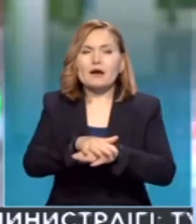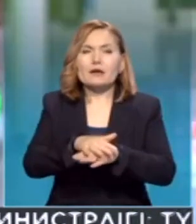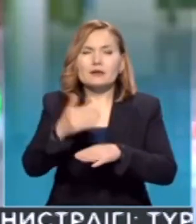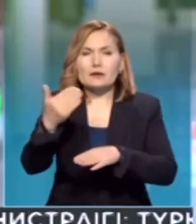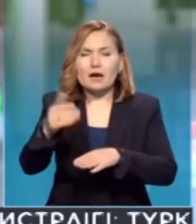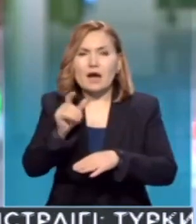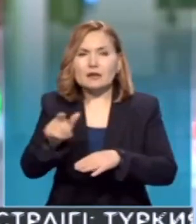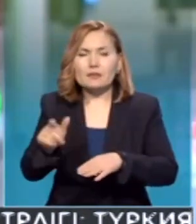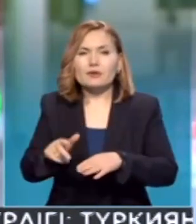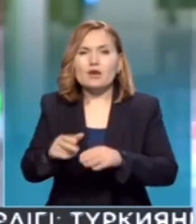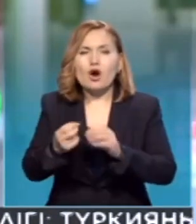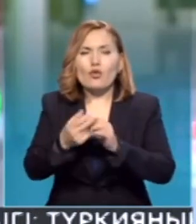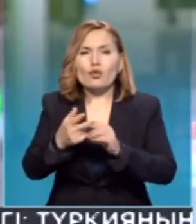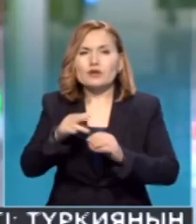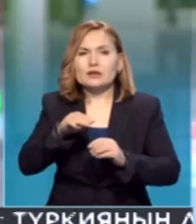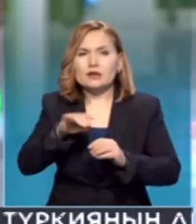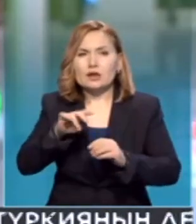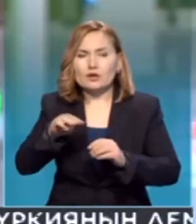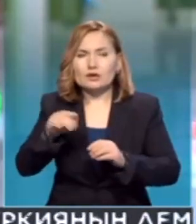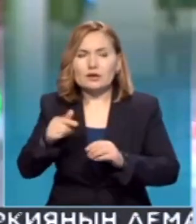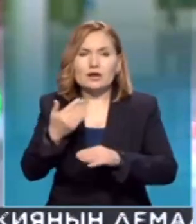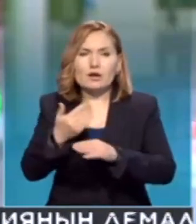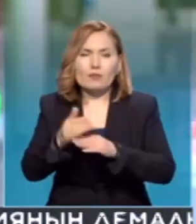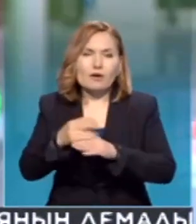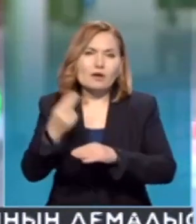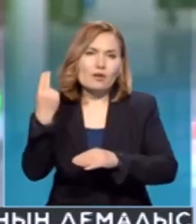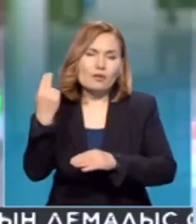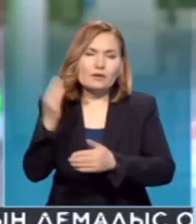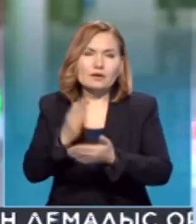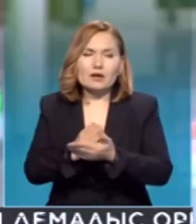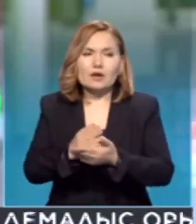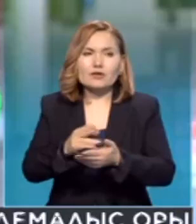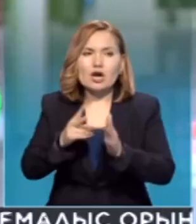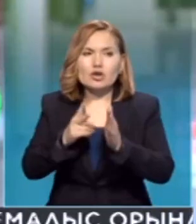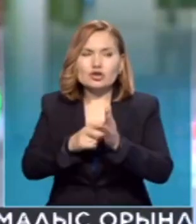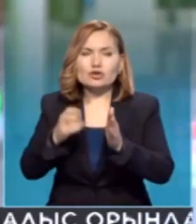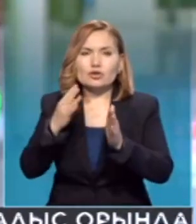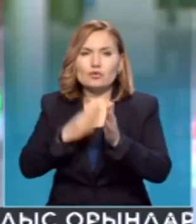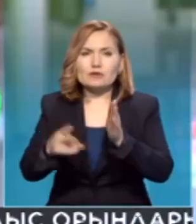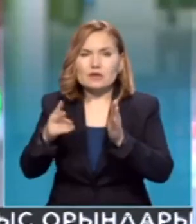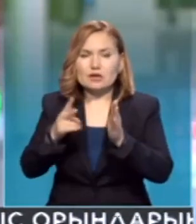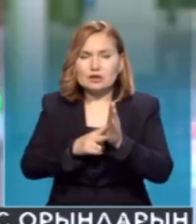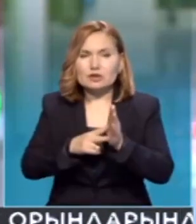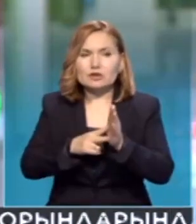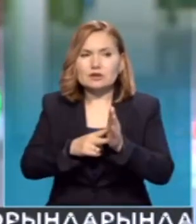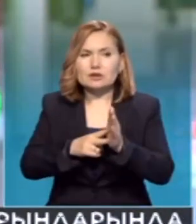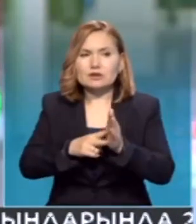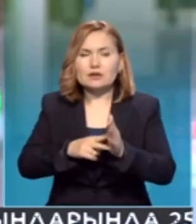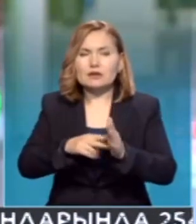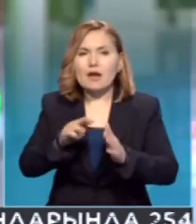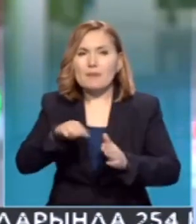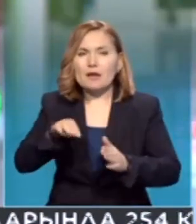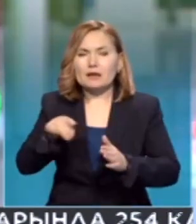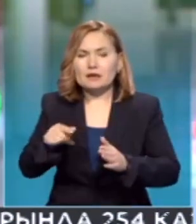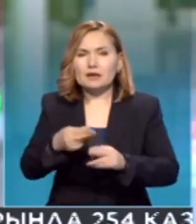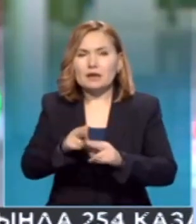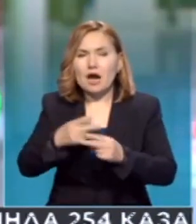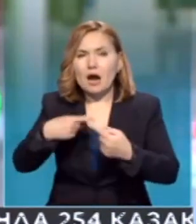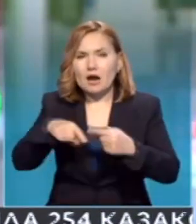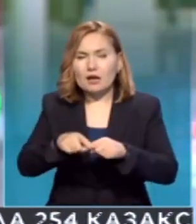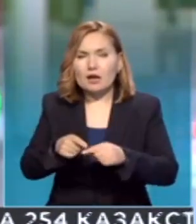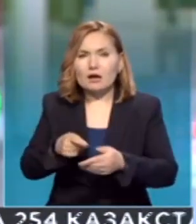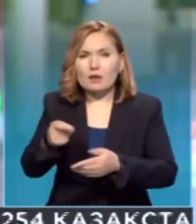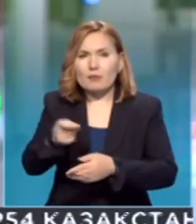триллион 900 миллиард теңге берешек. Оның 797 миллиарды коллекторлық компанияларға өтіп кеткен. Оны өндіру